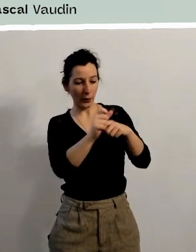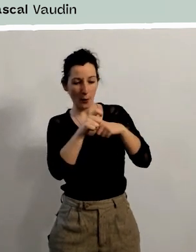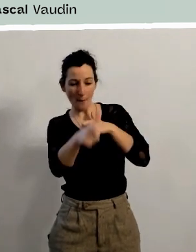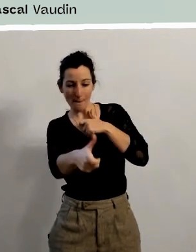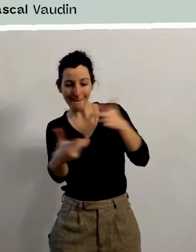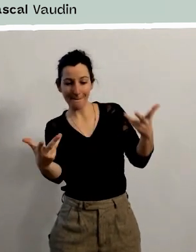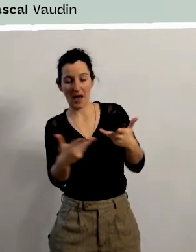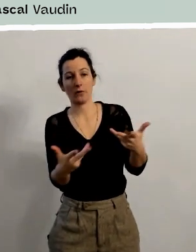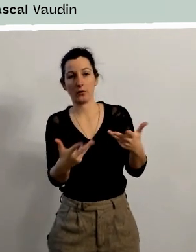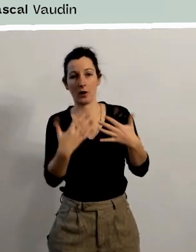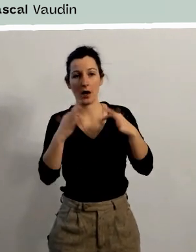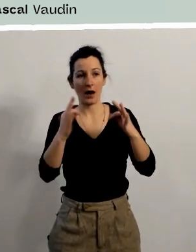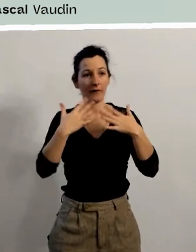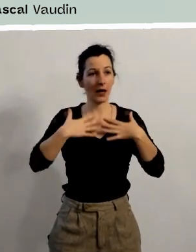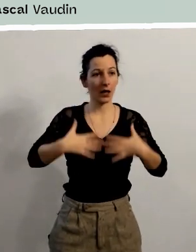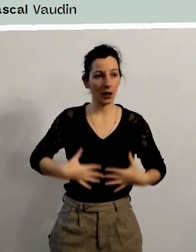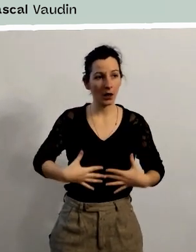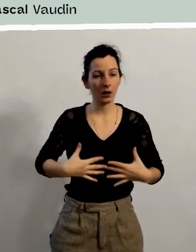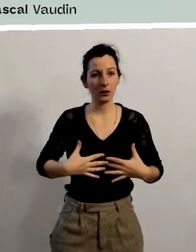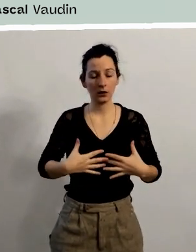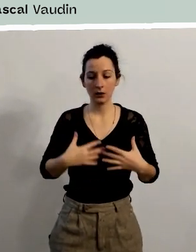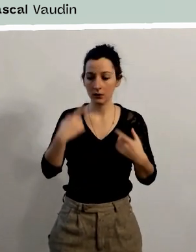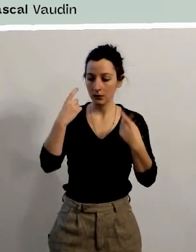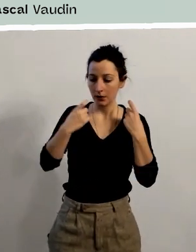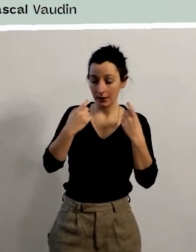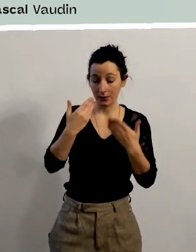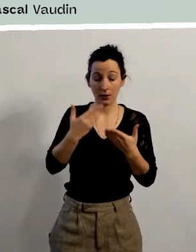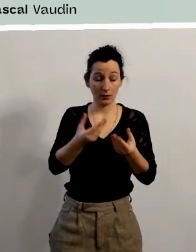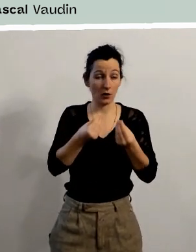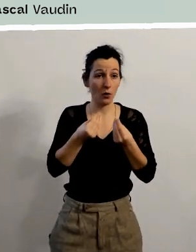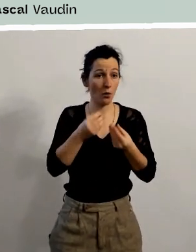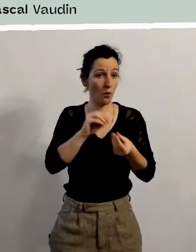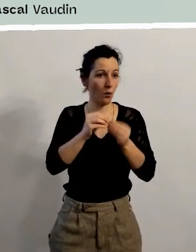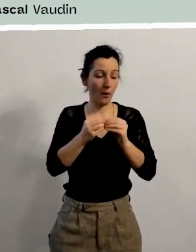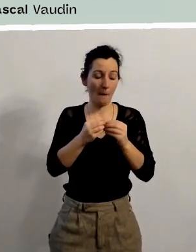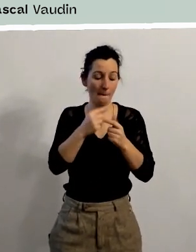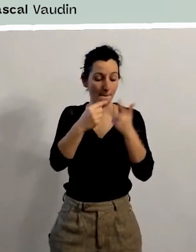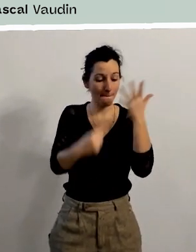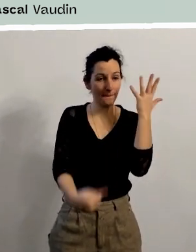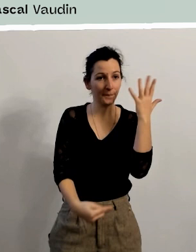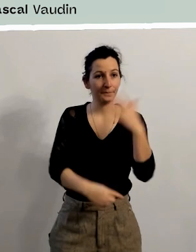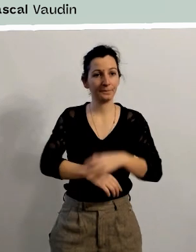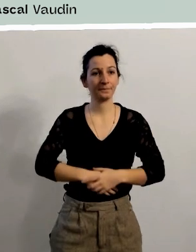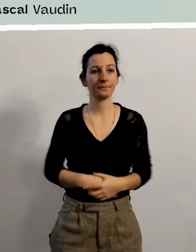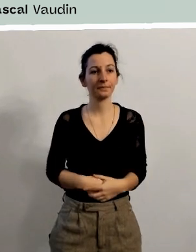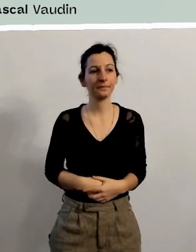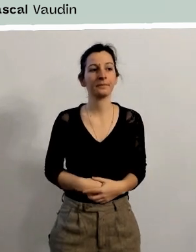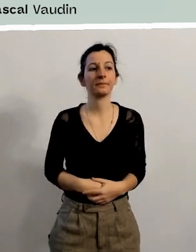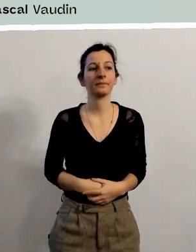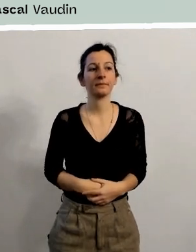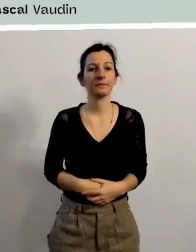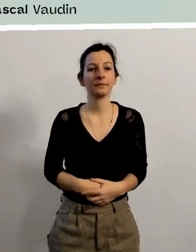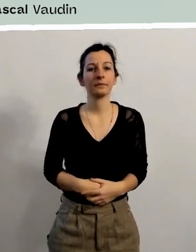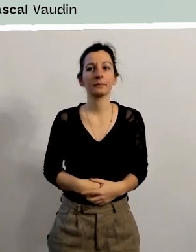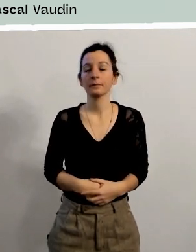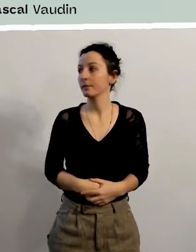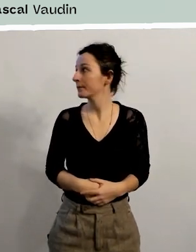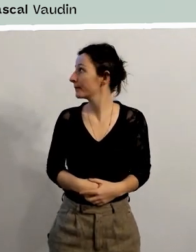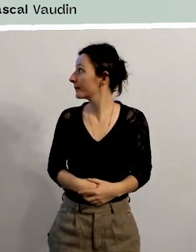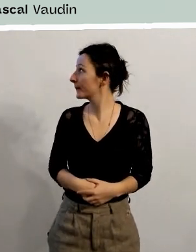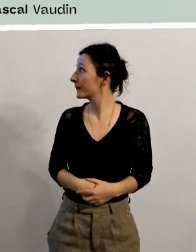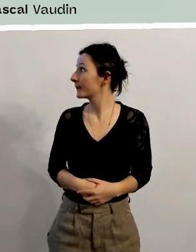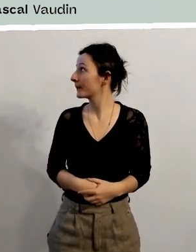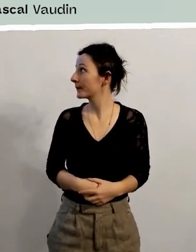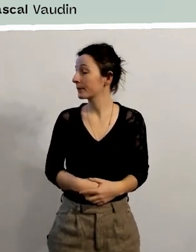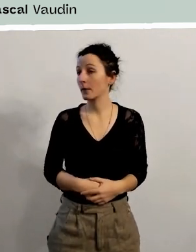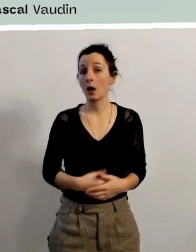que c'est en train de devenir un vrai problème. Autre secteur où il y a des